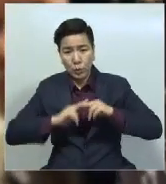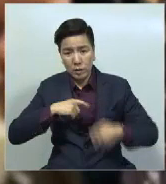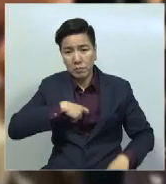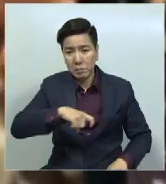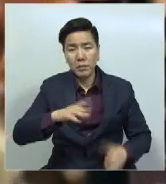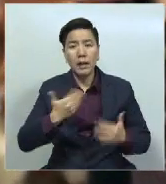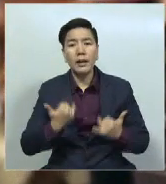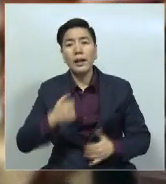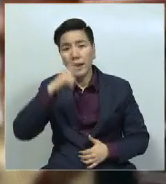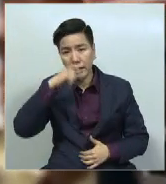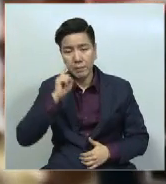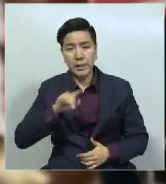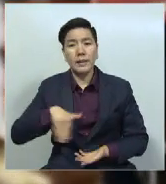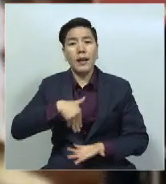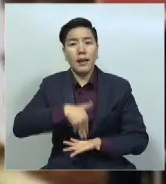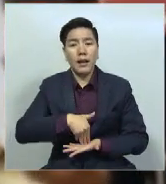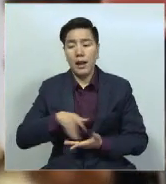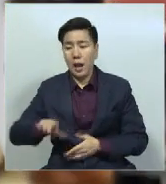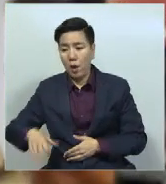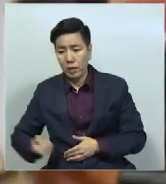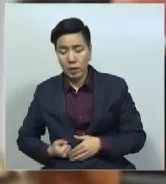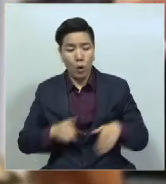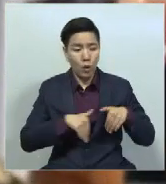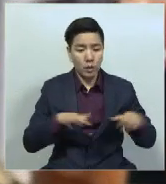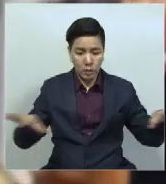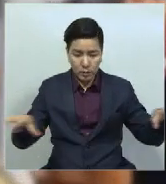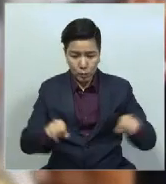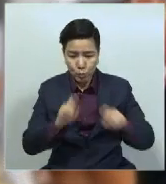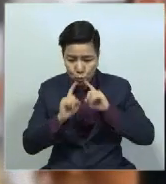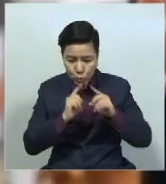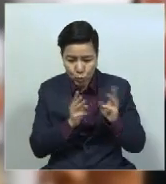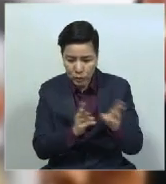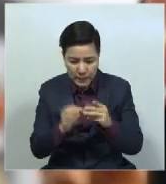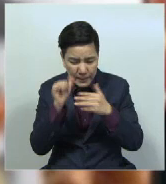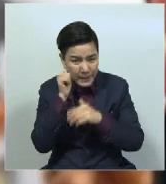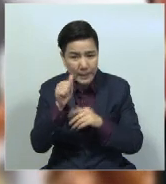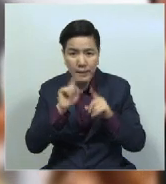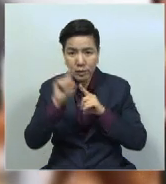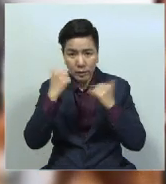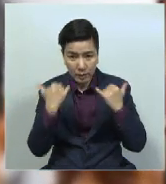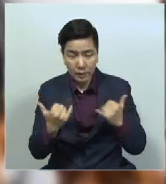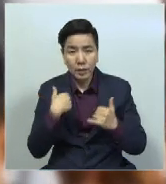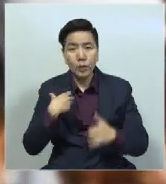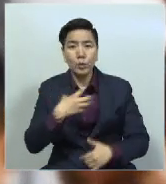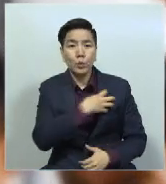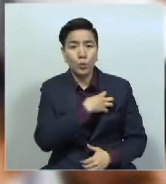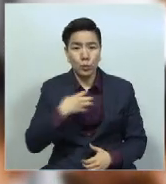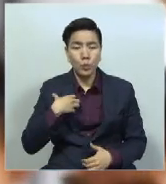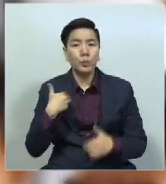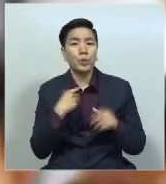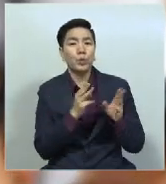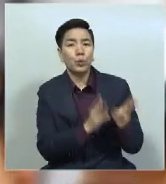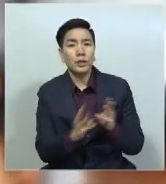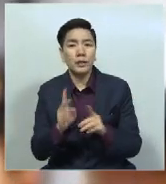ตัวไทยยินดีที่จะเป็นตัวกลางระหว่างบาเรนและออสเตรเลียในการหาทางออกที่ดีที่สุดซึ่งในทางการทูตก็มีอยู่หล